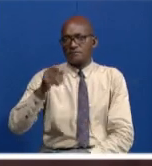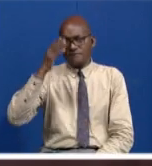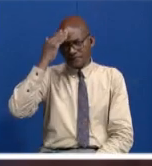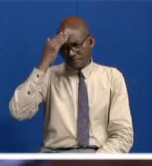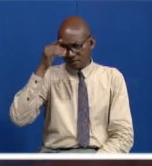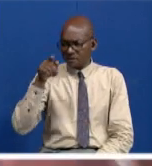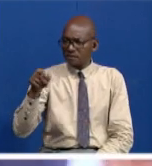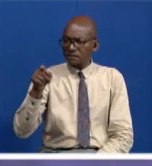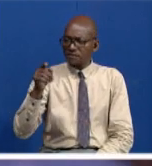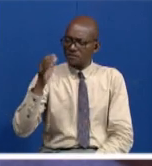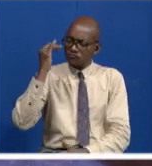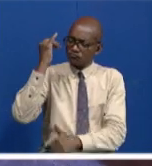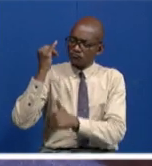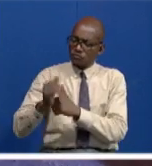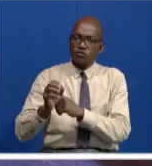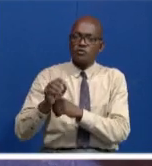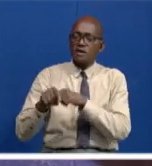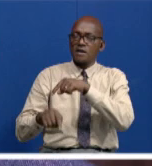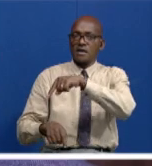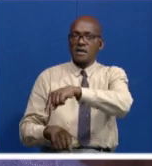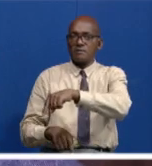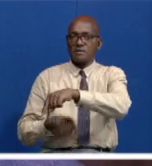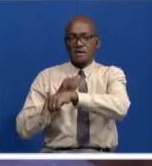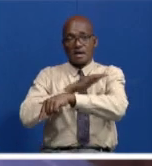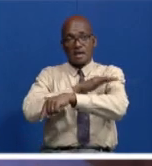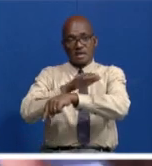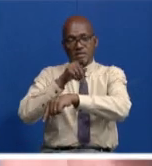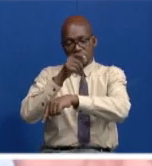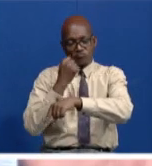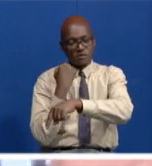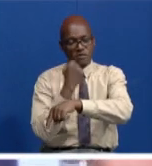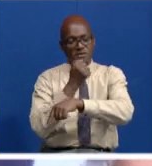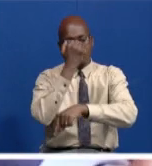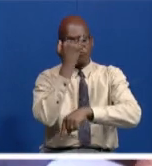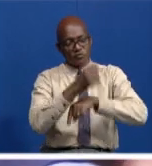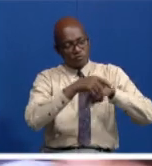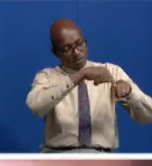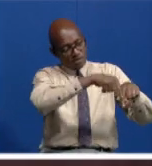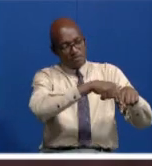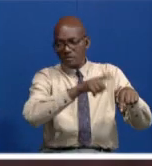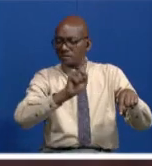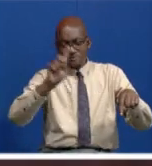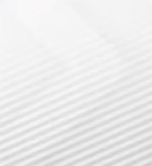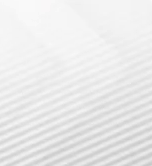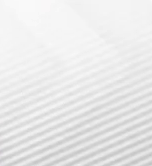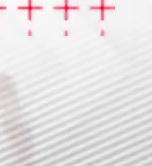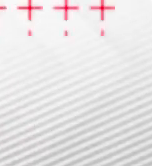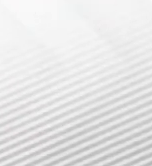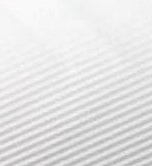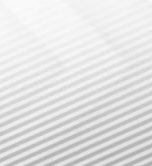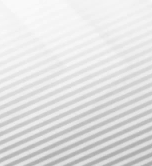zote mnak hapa shamba laek laka hapa ili wao wasing kwenye shamba laek